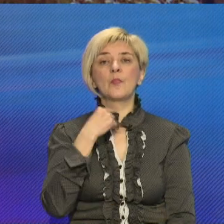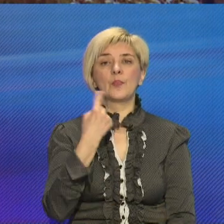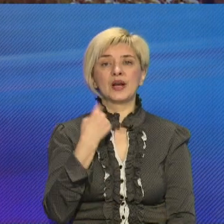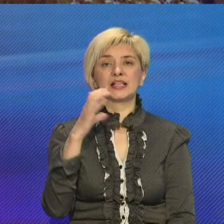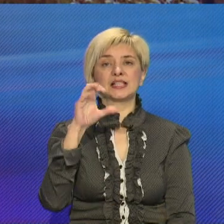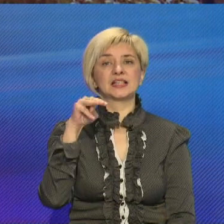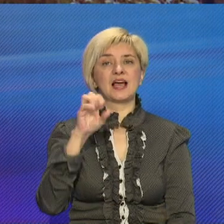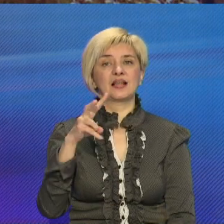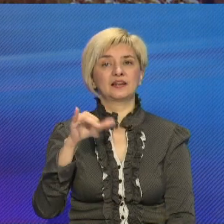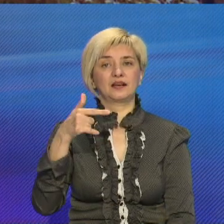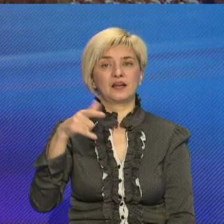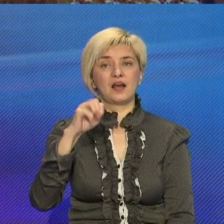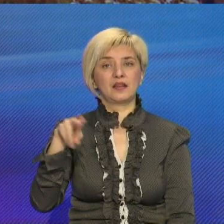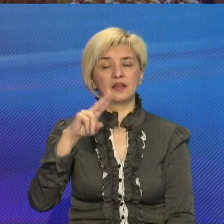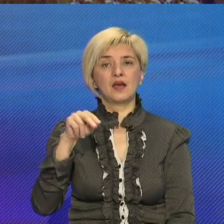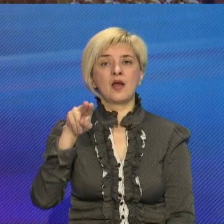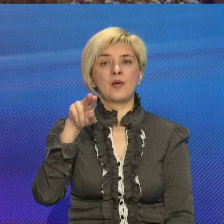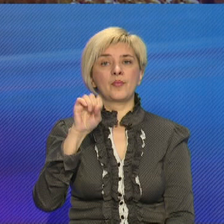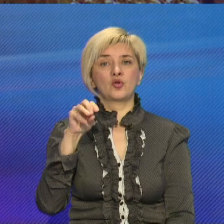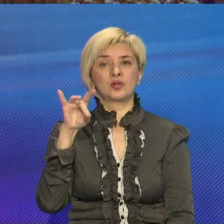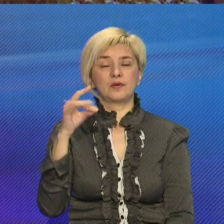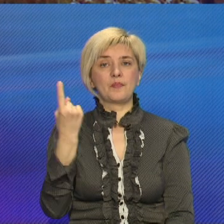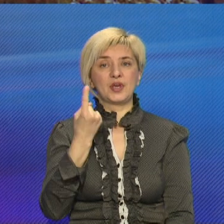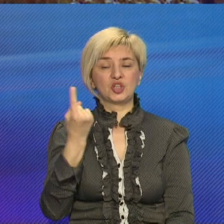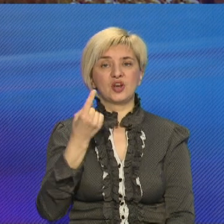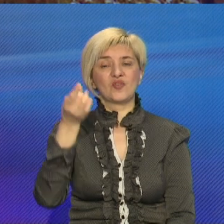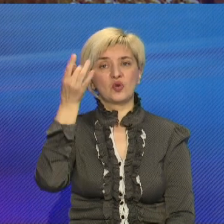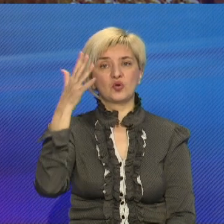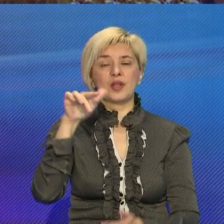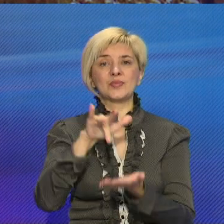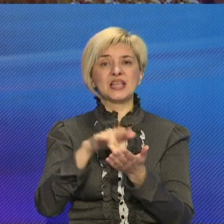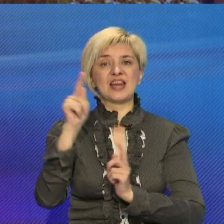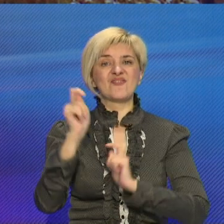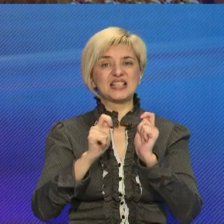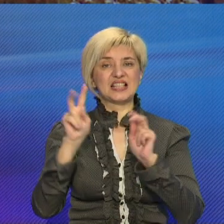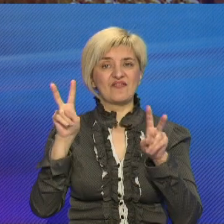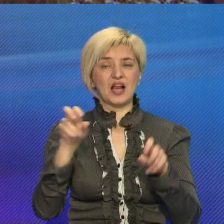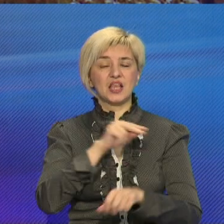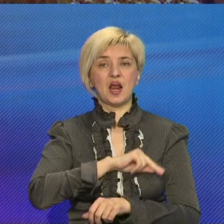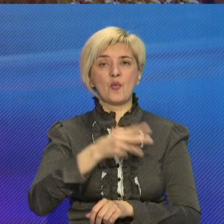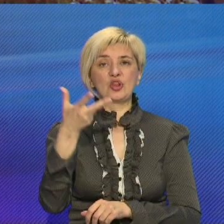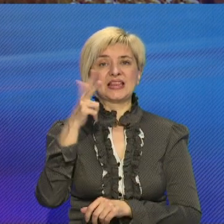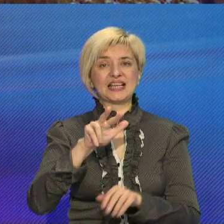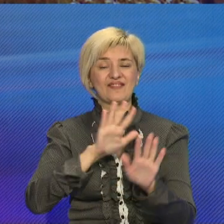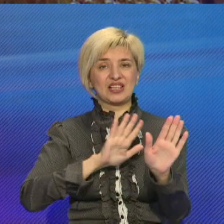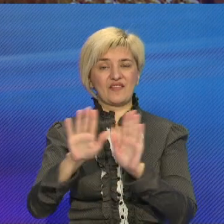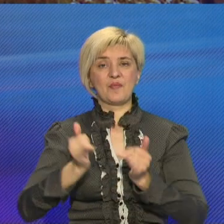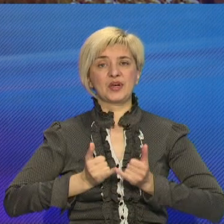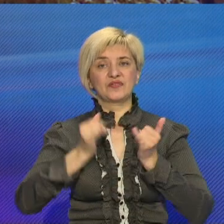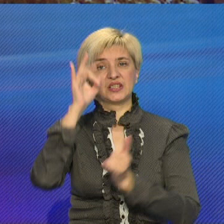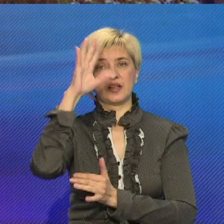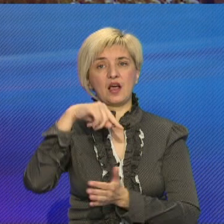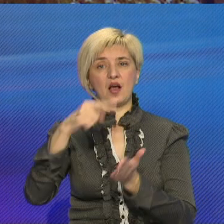Брест, Сталінград и Петр I. У культурном центре фестивальные у Гродні працуют одразу три выставы, присвященные знакомитым городам